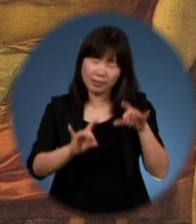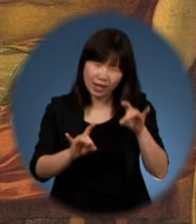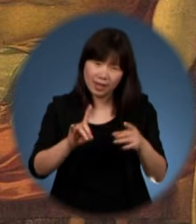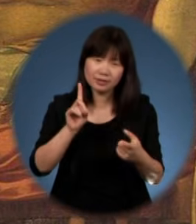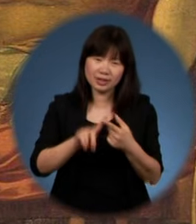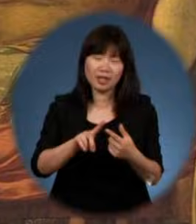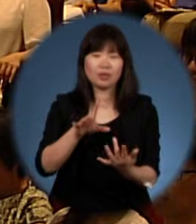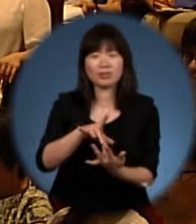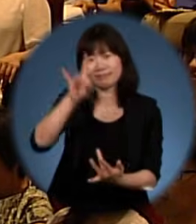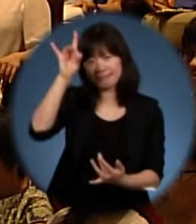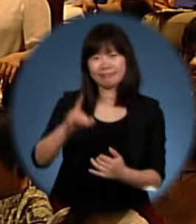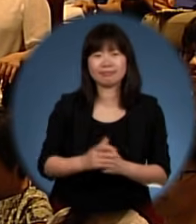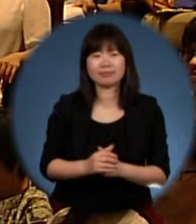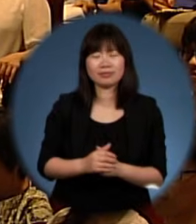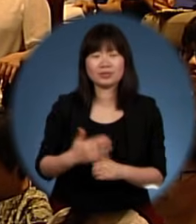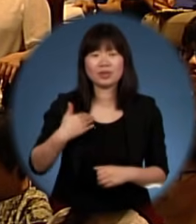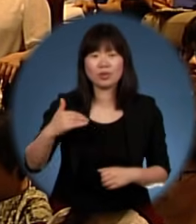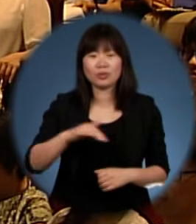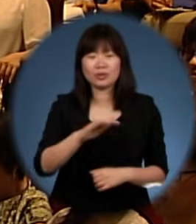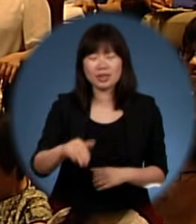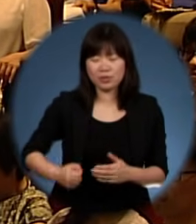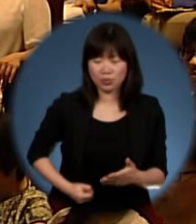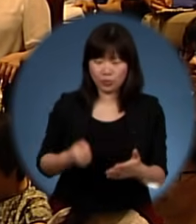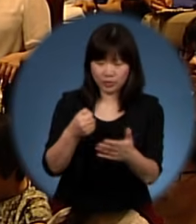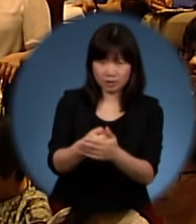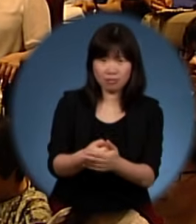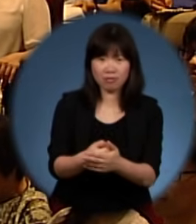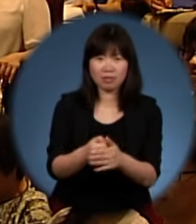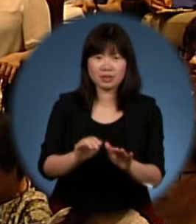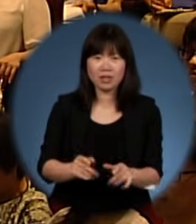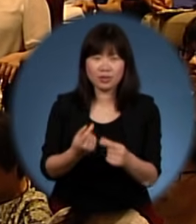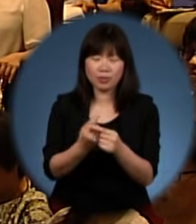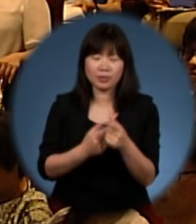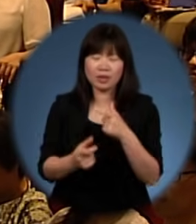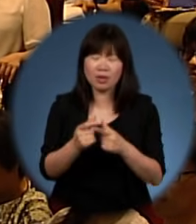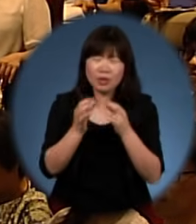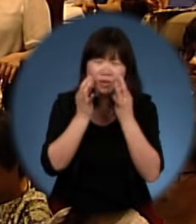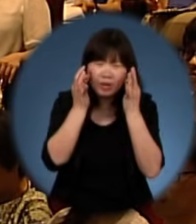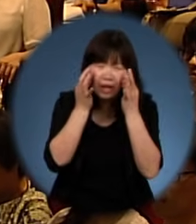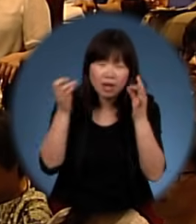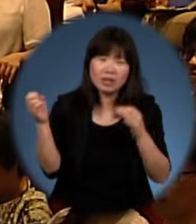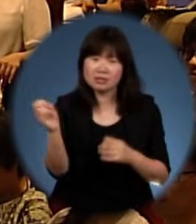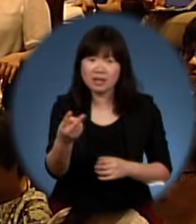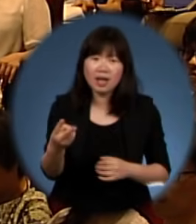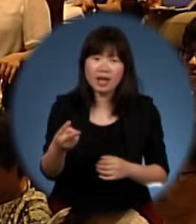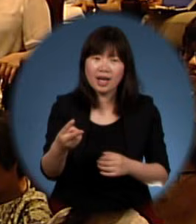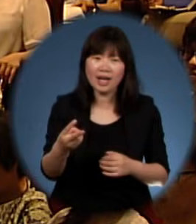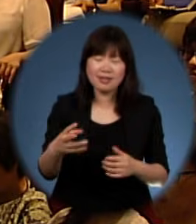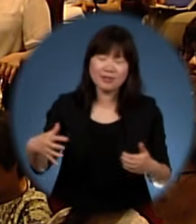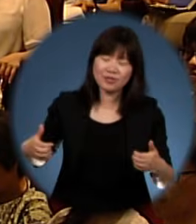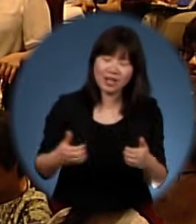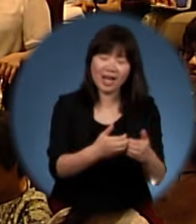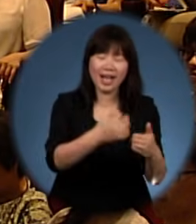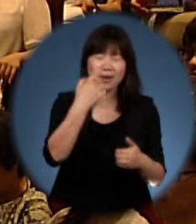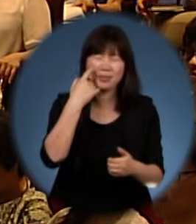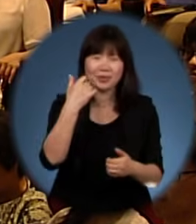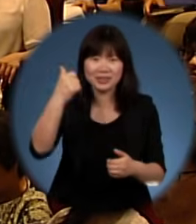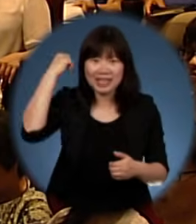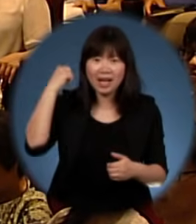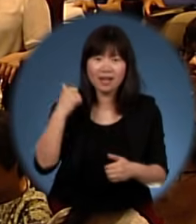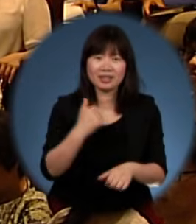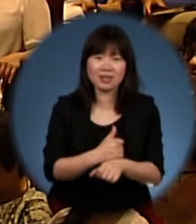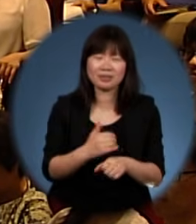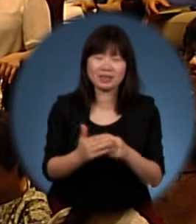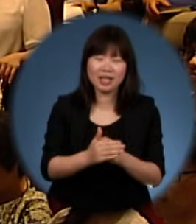선택하게 타 우리 용기를 내어서 조금 더 노력에 써 다시 지적하자 이렇게 하면서